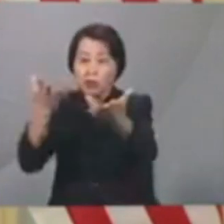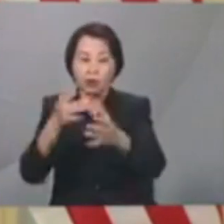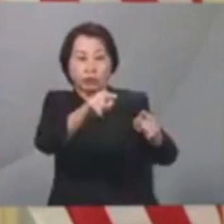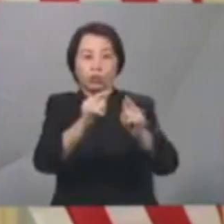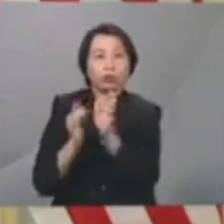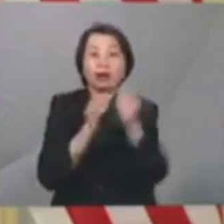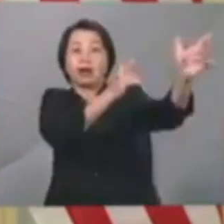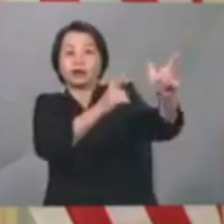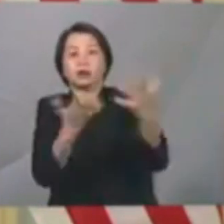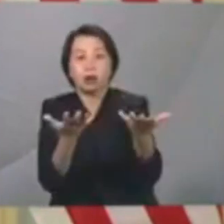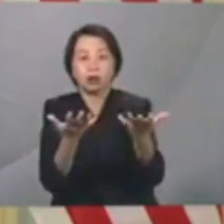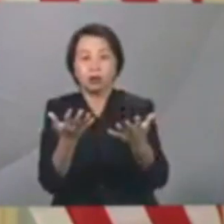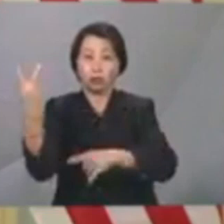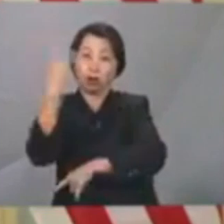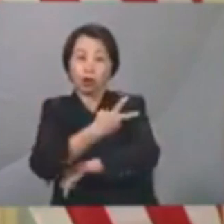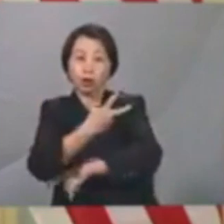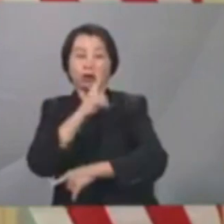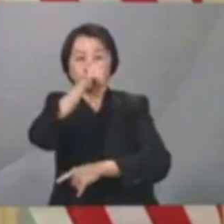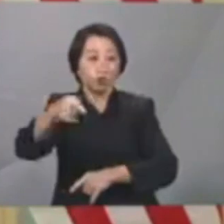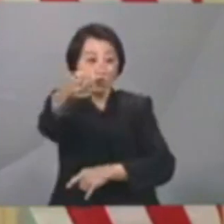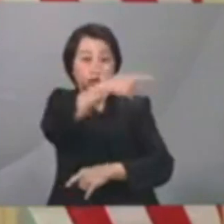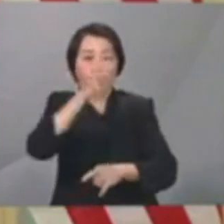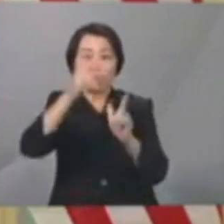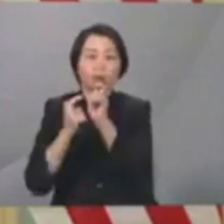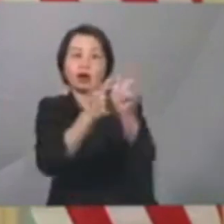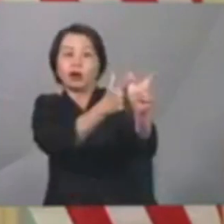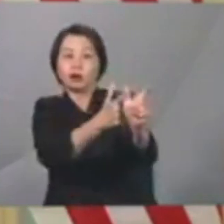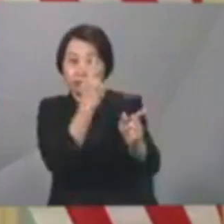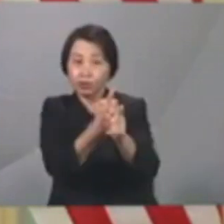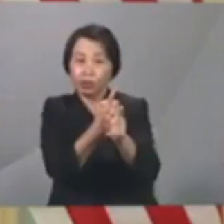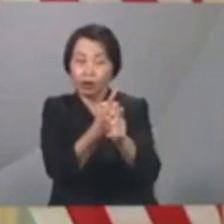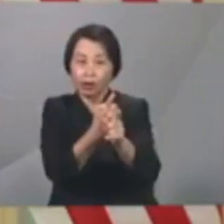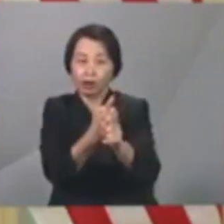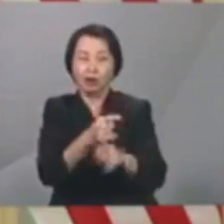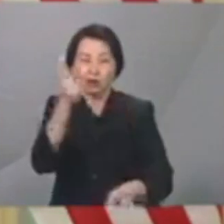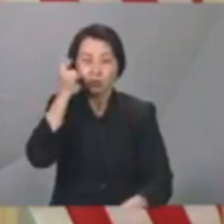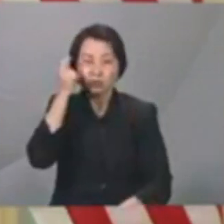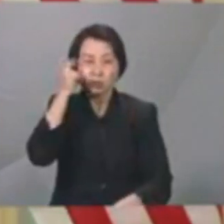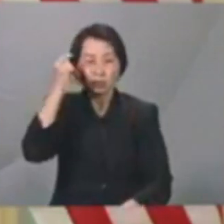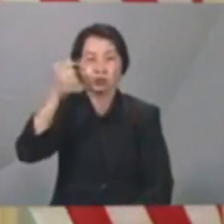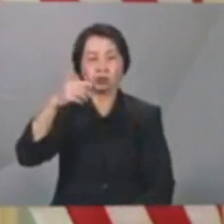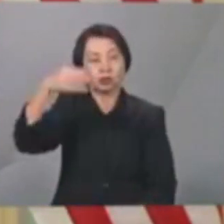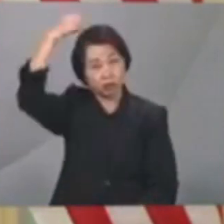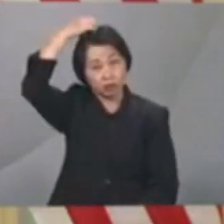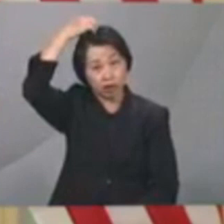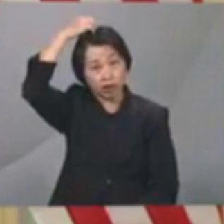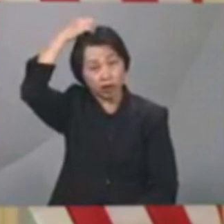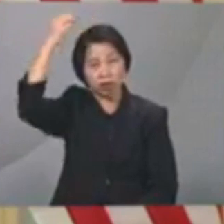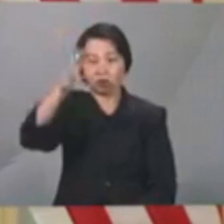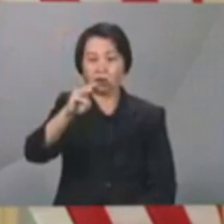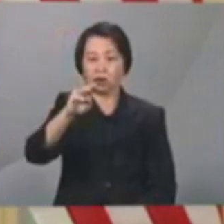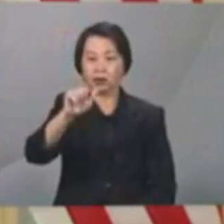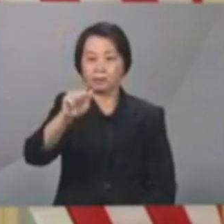kita beri tempoh 2 hari, tentu saja mereka akan lari. Bayangkanlah di Selangor Mansion itu hari, 2